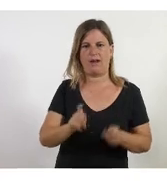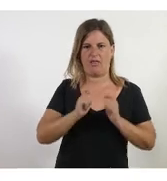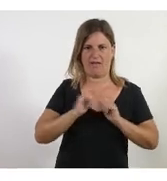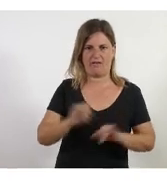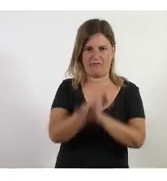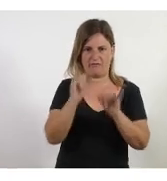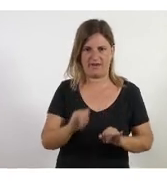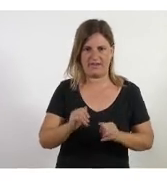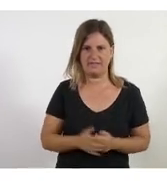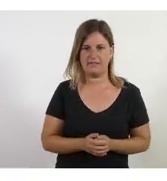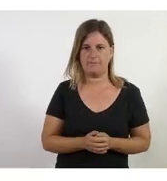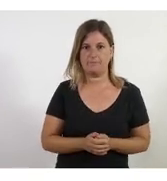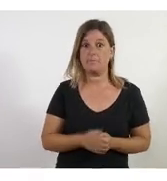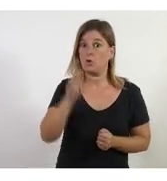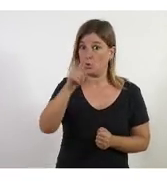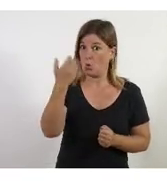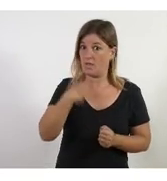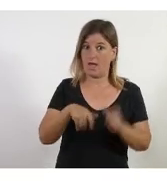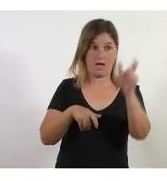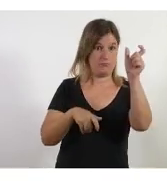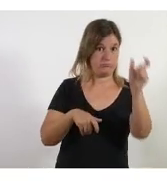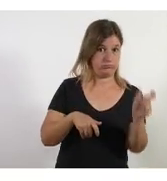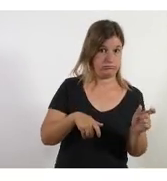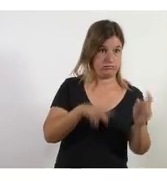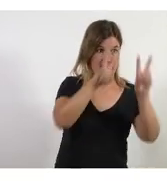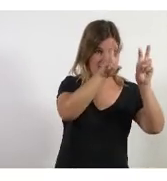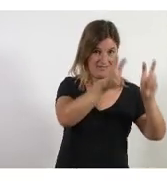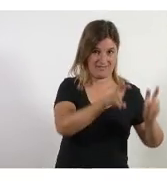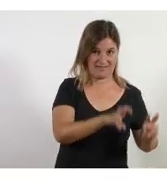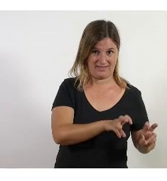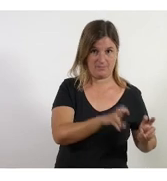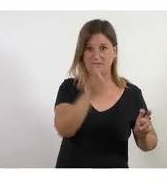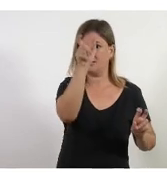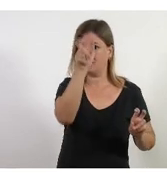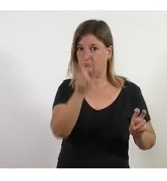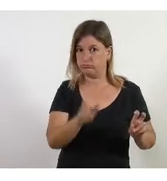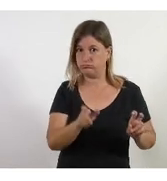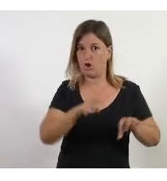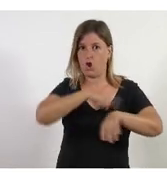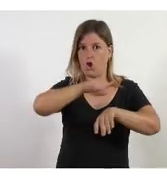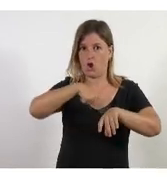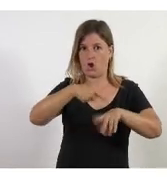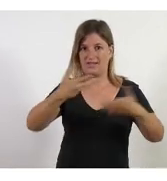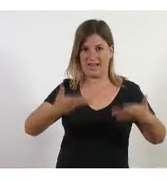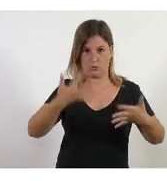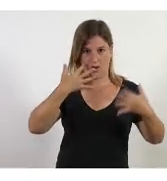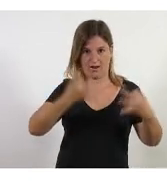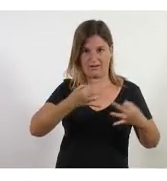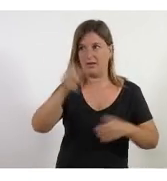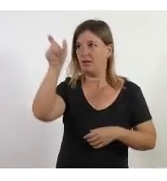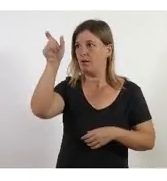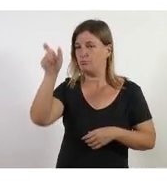Llavors, quan tinguis fet això, tens la columna d'activitats, tens la columna de la dedicació d'avui, tens